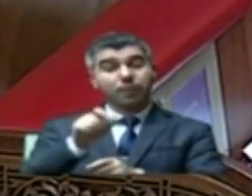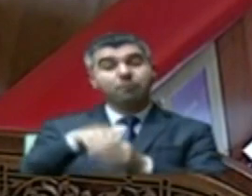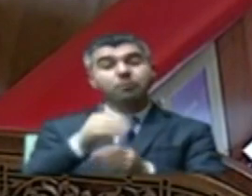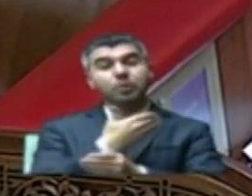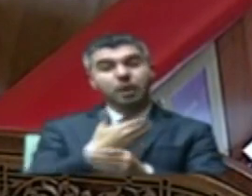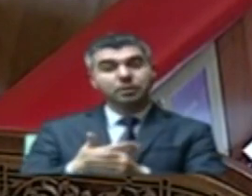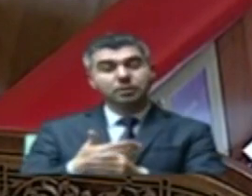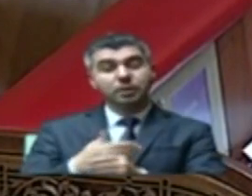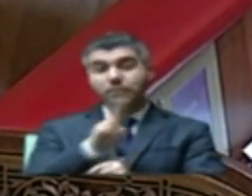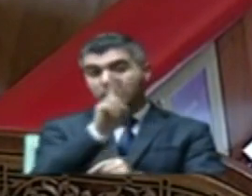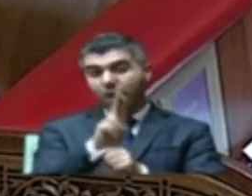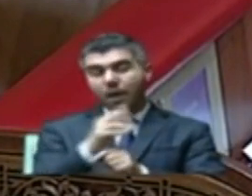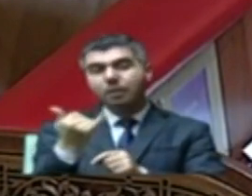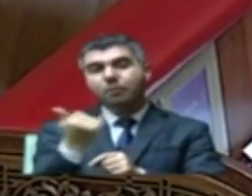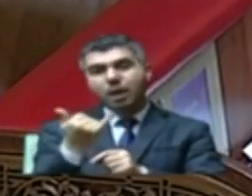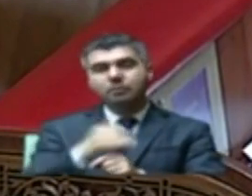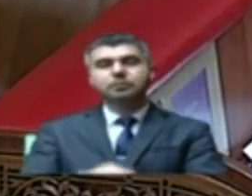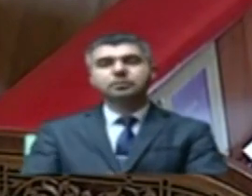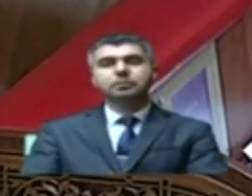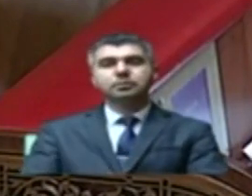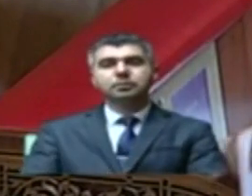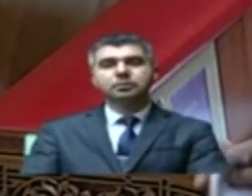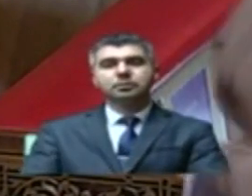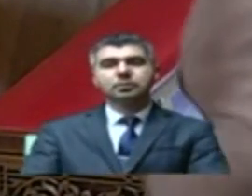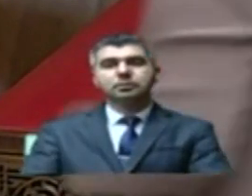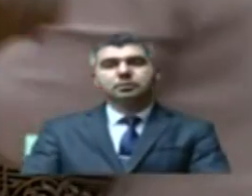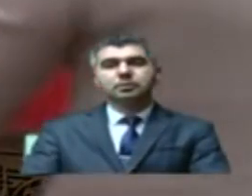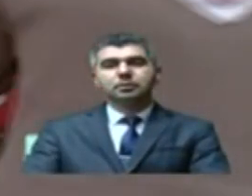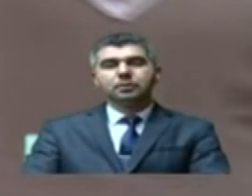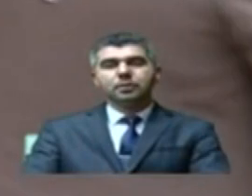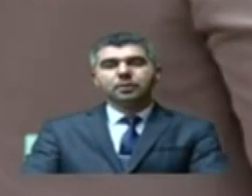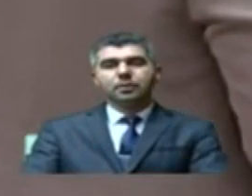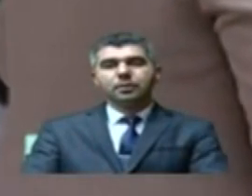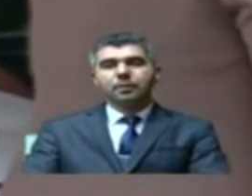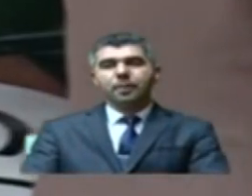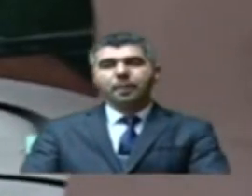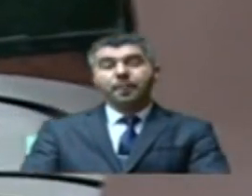هذا سؤال مهم جدا على اعتبار أن